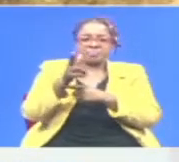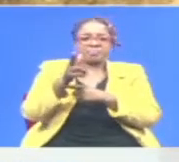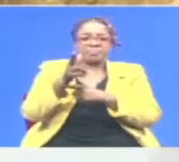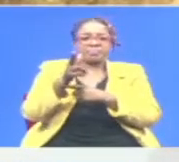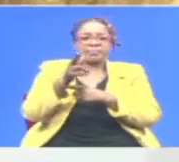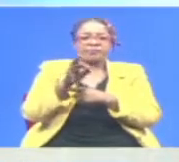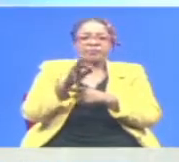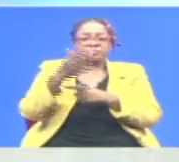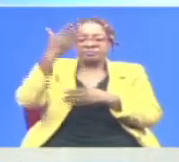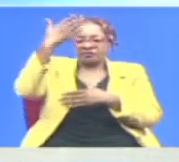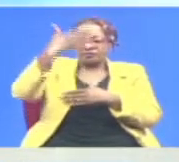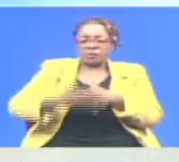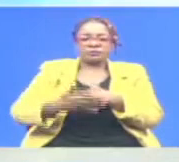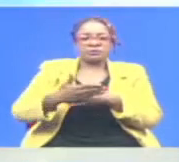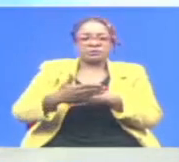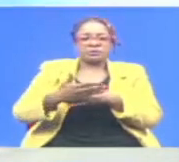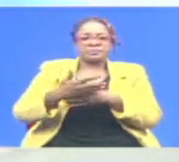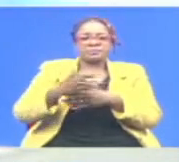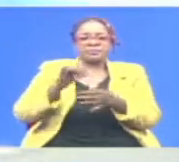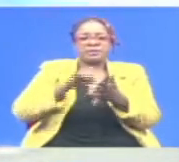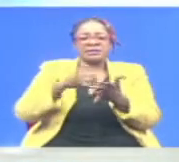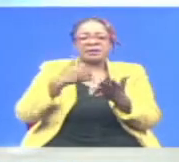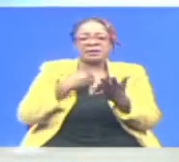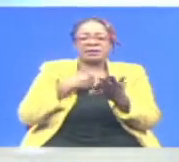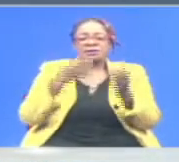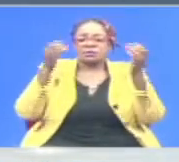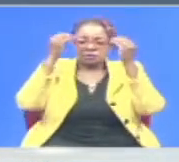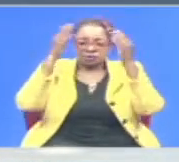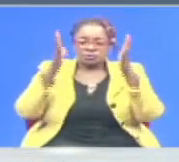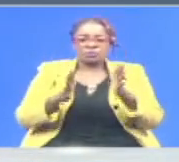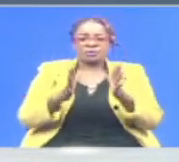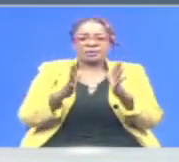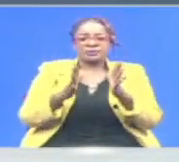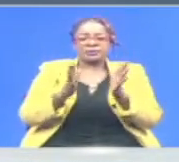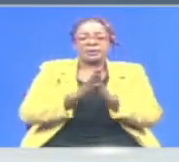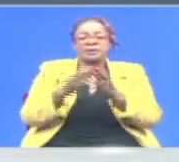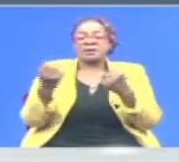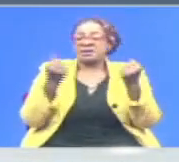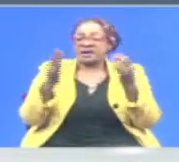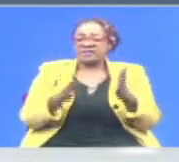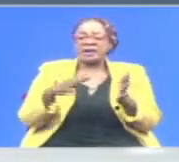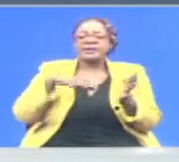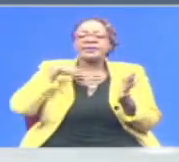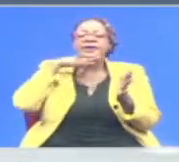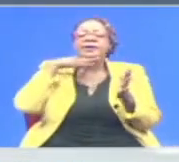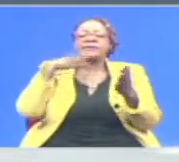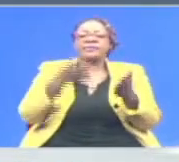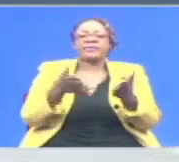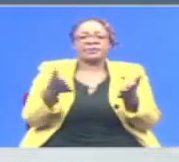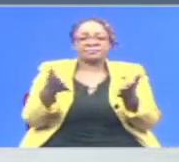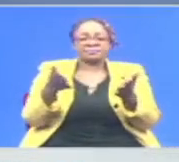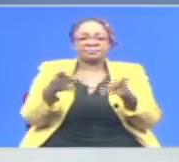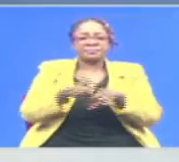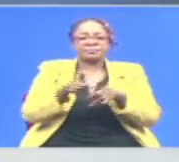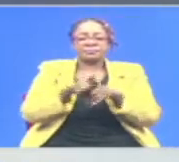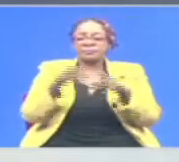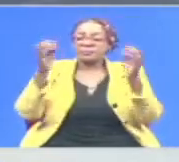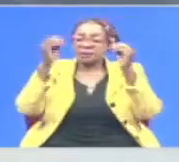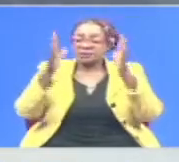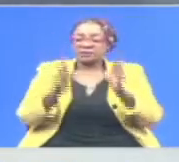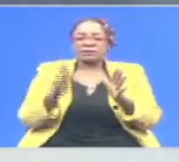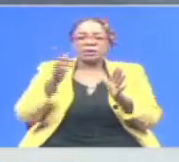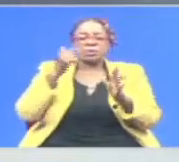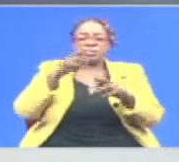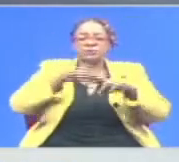basi hili lililokuwa limebeba wanafunzi na dereva akafariki papo hapo, huku mwalimu aliyekaa